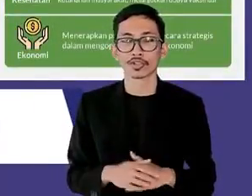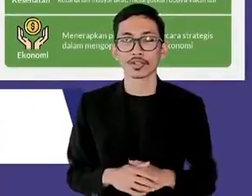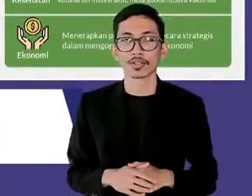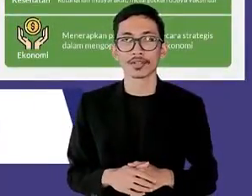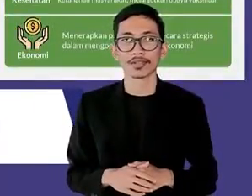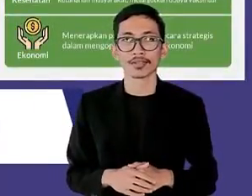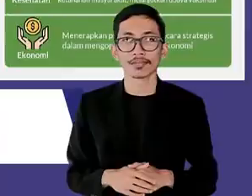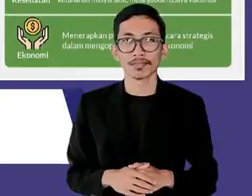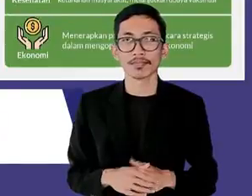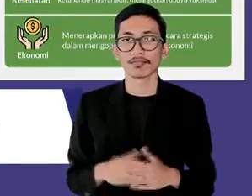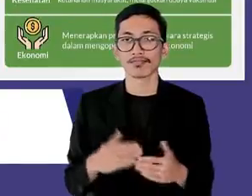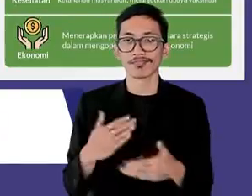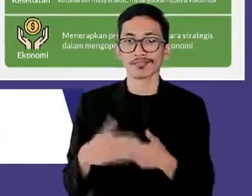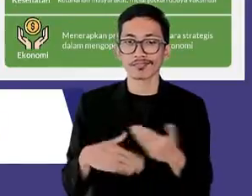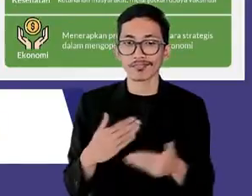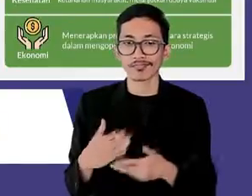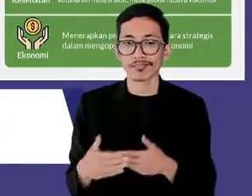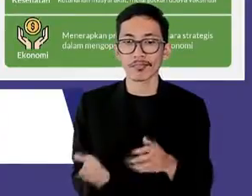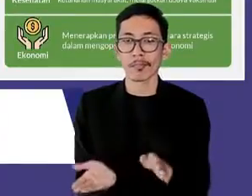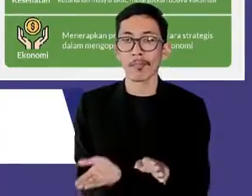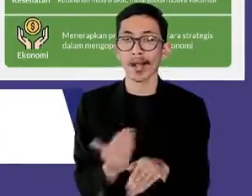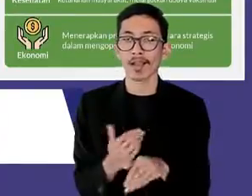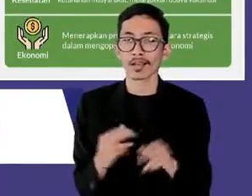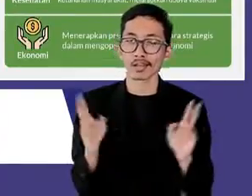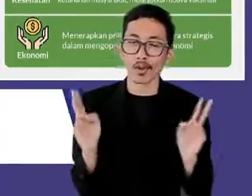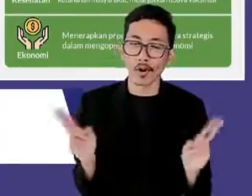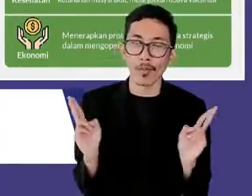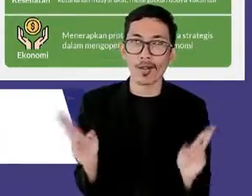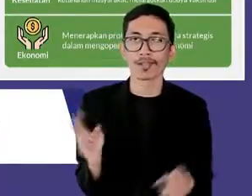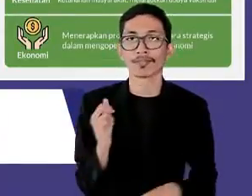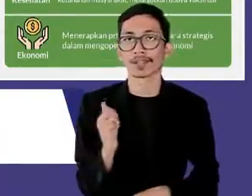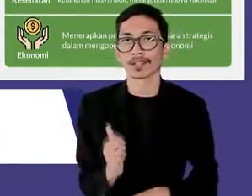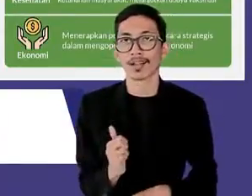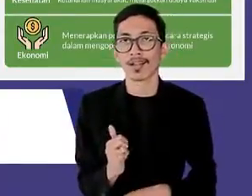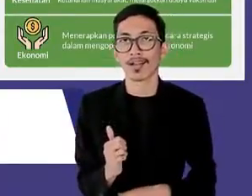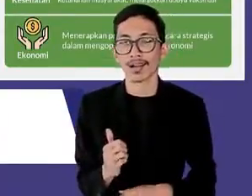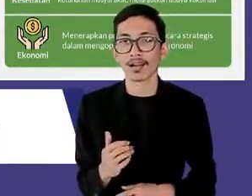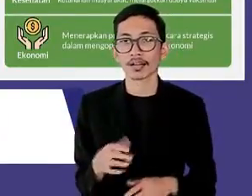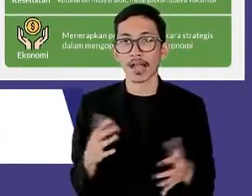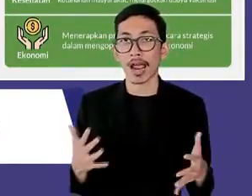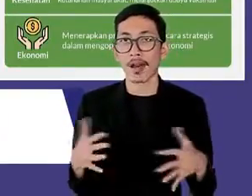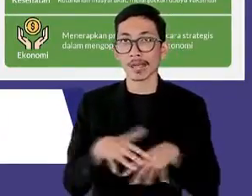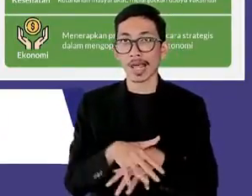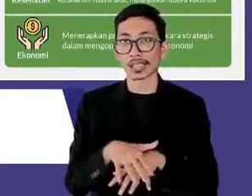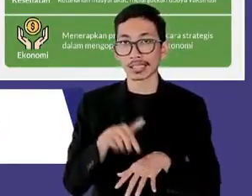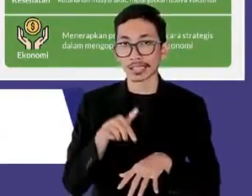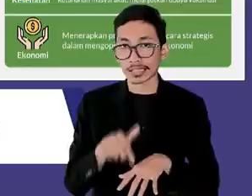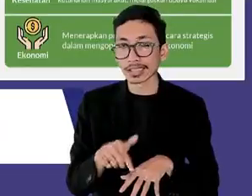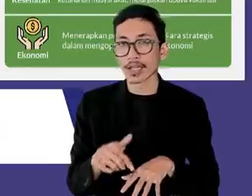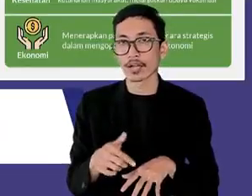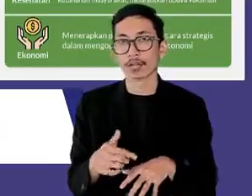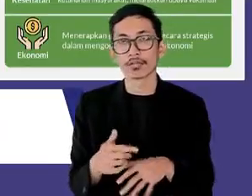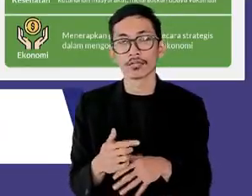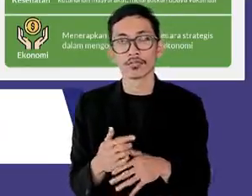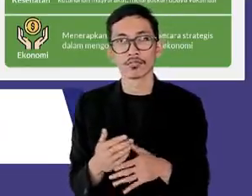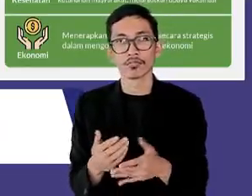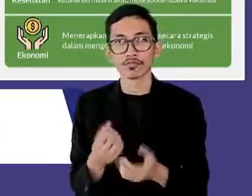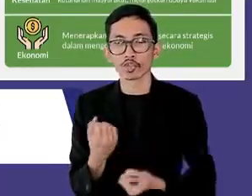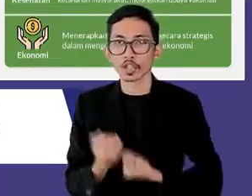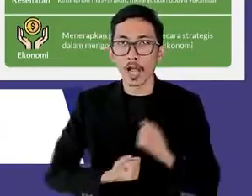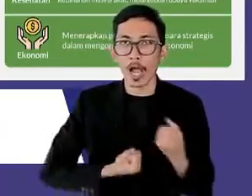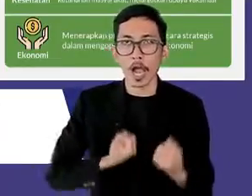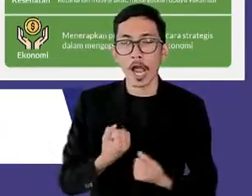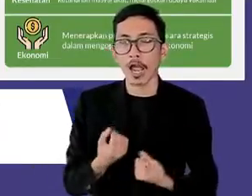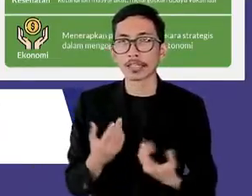dan perlahan kembali normal penangan ini adaptasi tersebut diantaranya upaya antisipasi lonjakan